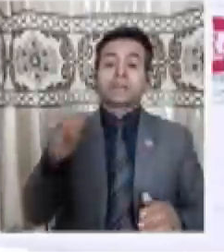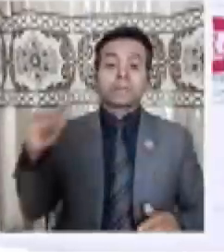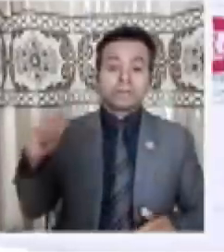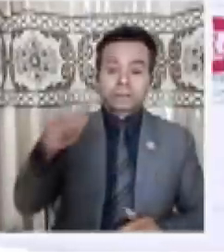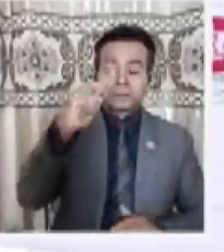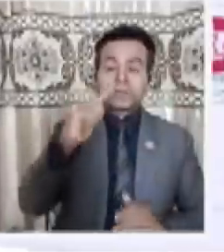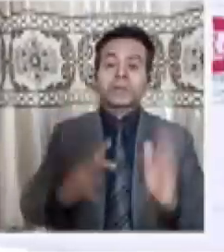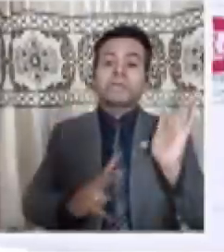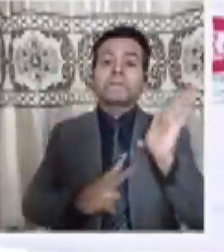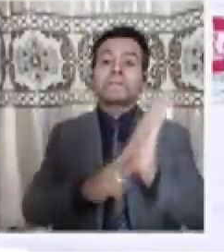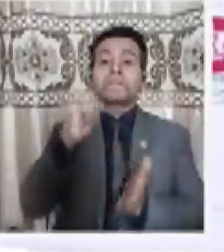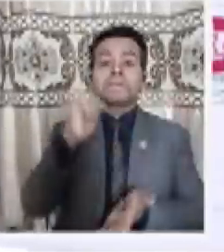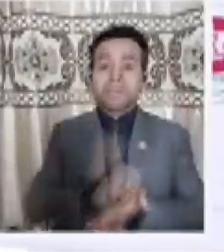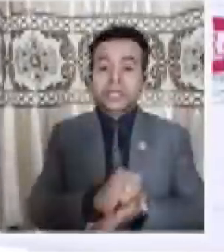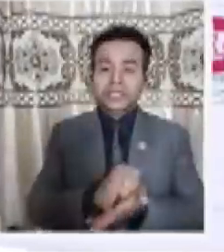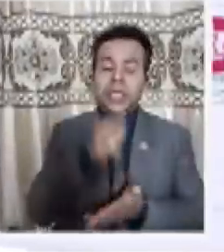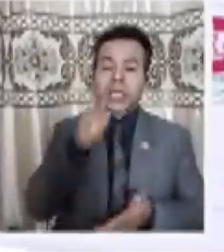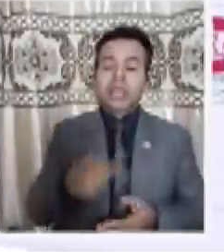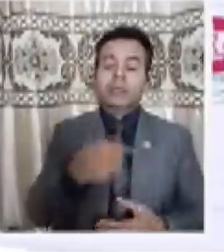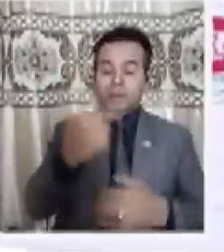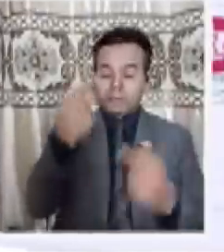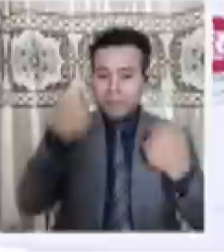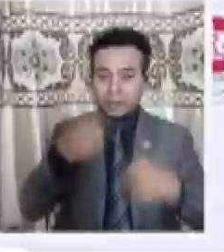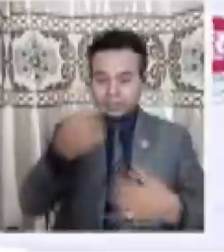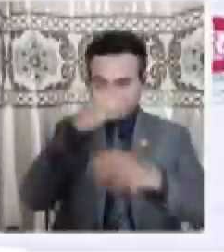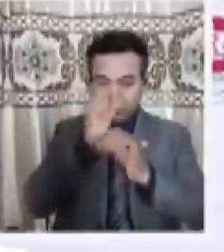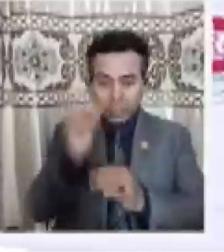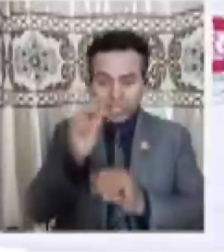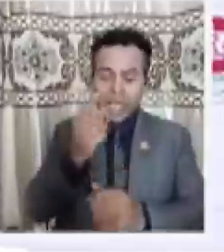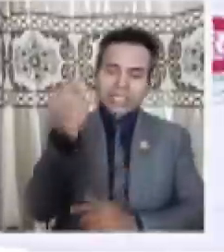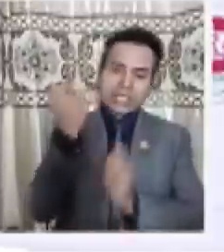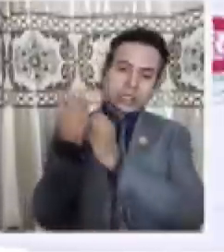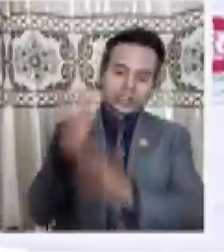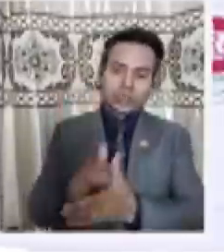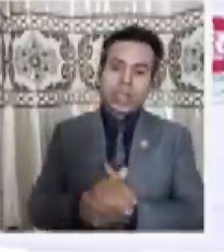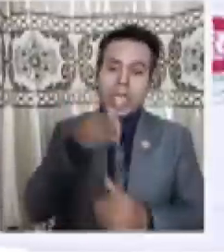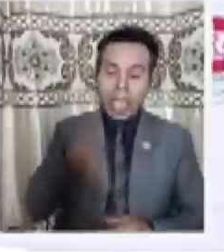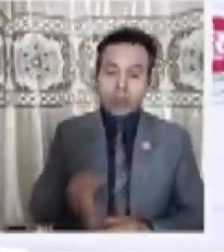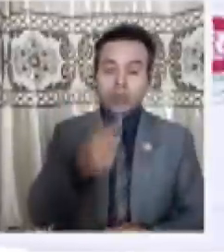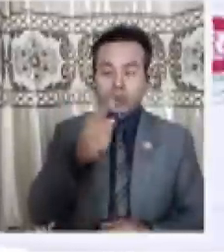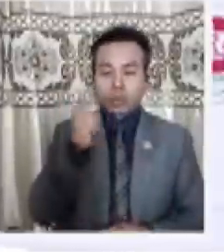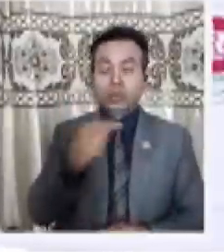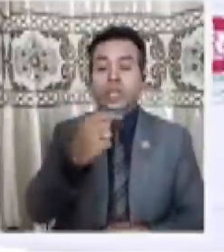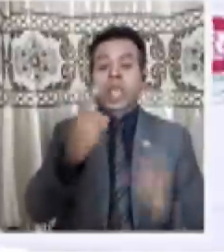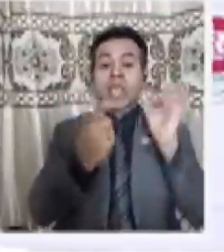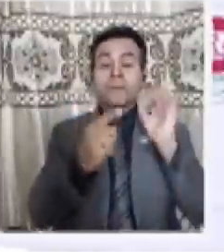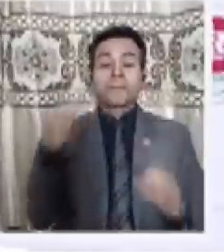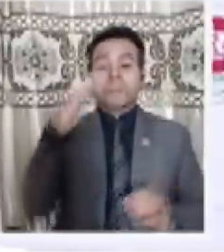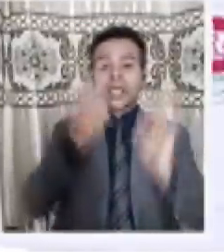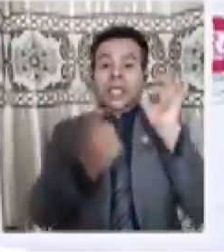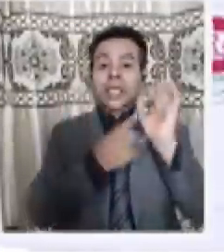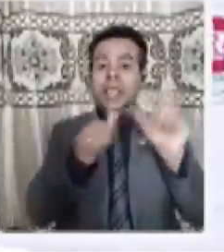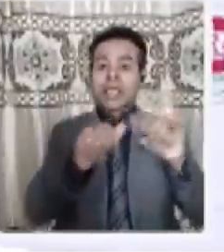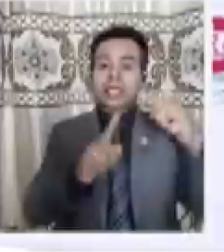এখনও কাতার থেকে অনুমোদন পায়নি বলে স্টেমস হেলথ কেয়ার বিডি লিমিটেড কার্যক্রম শুরু করে নেয়। অথেন্টিক ডায়াগনস্টিক অ্যান্ড